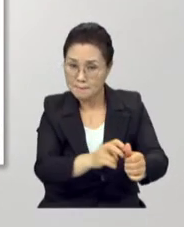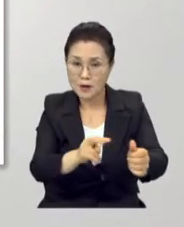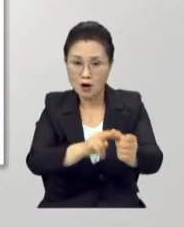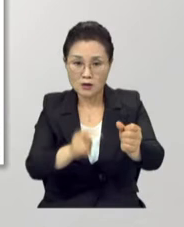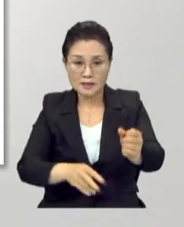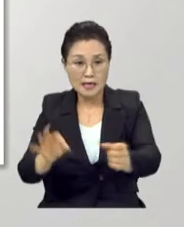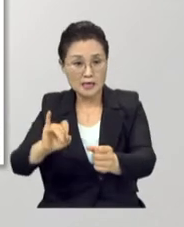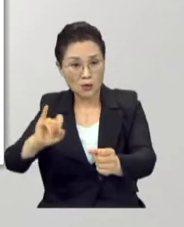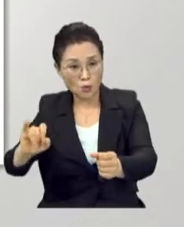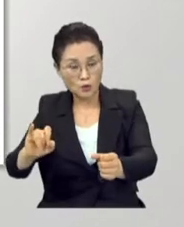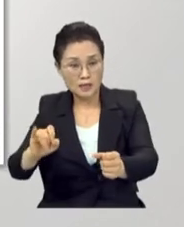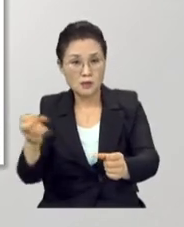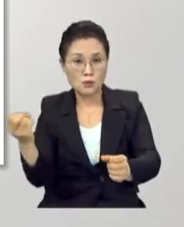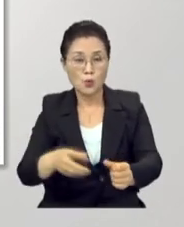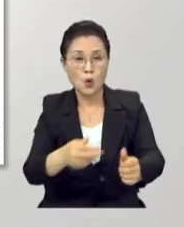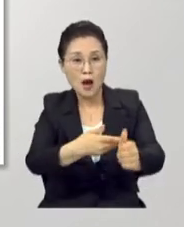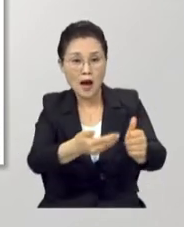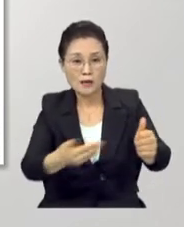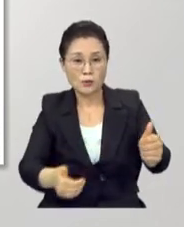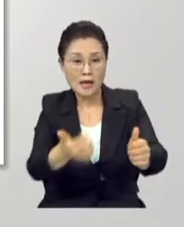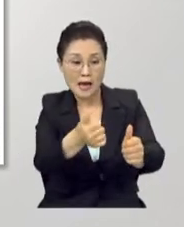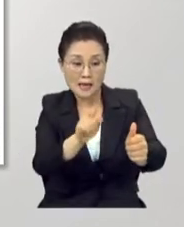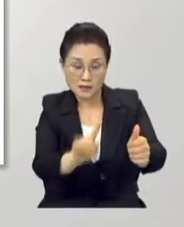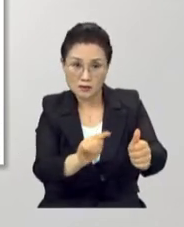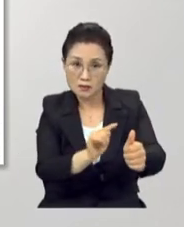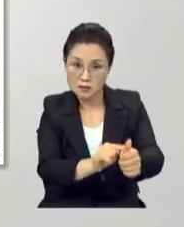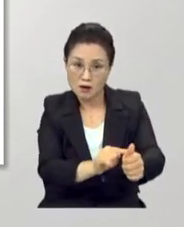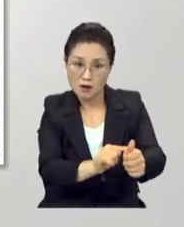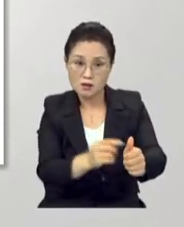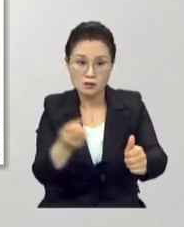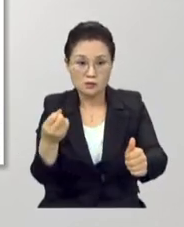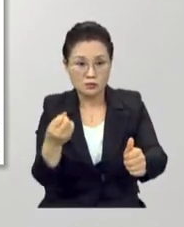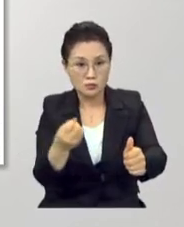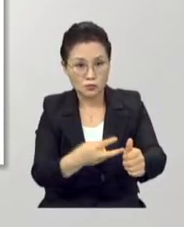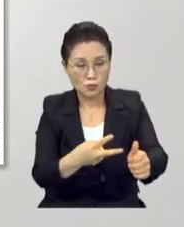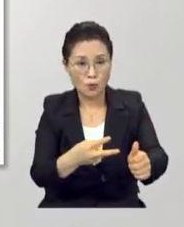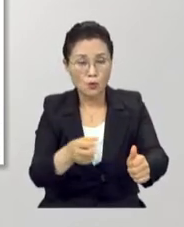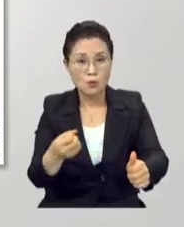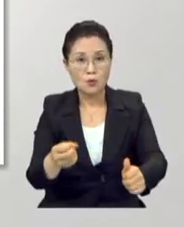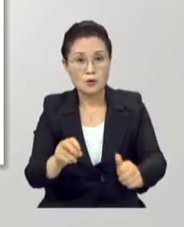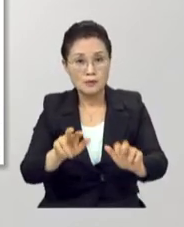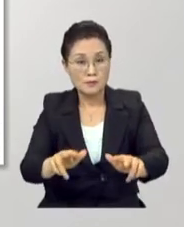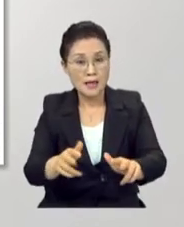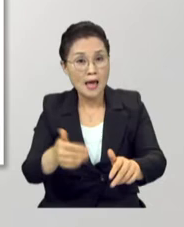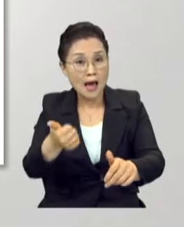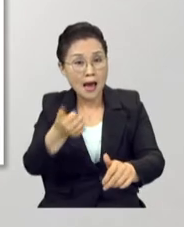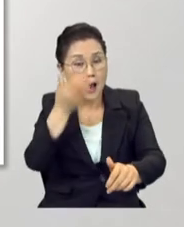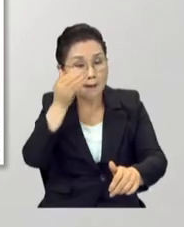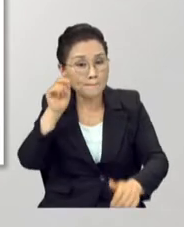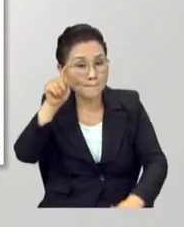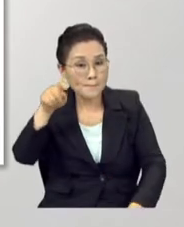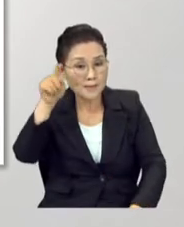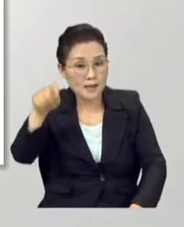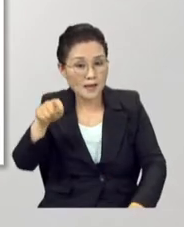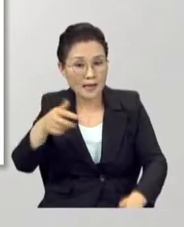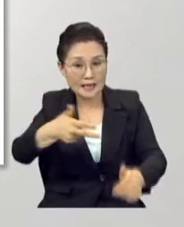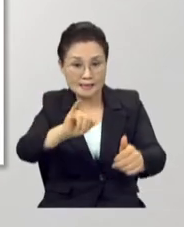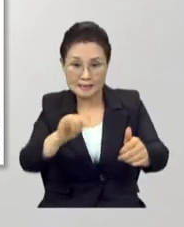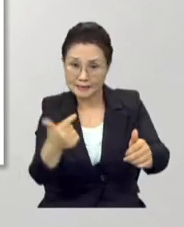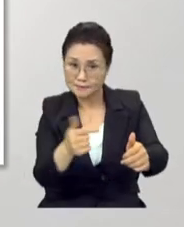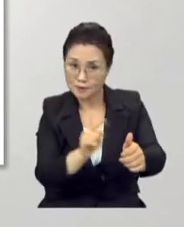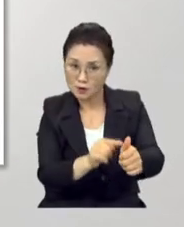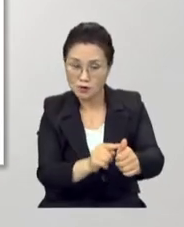이홍기 전 군수와 하동의 하 승철 전 부산 진해 경제자유구역 창자 함양의 진 병영 전 도의원과